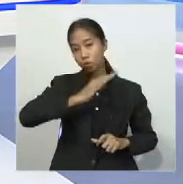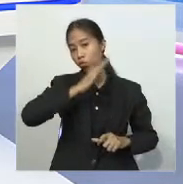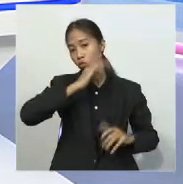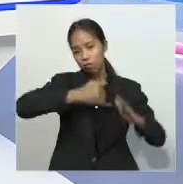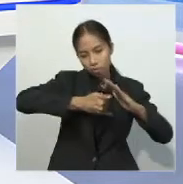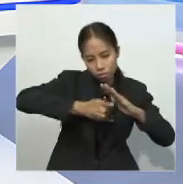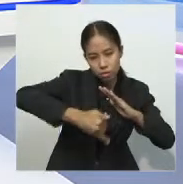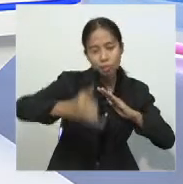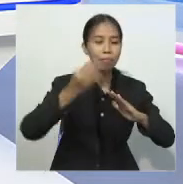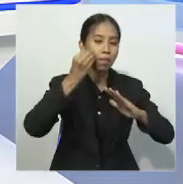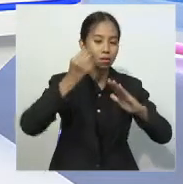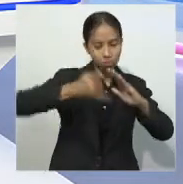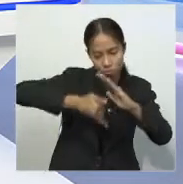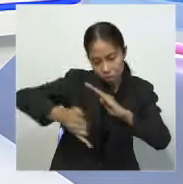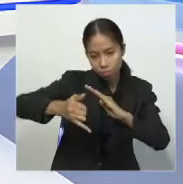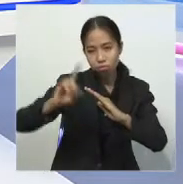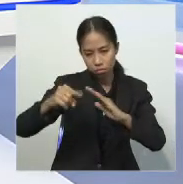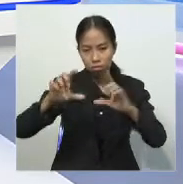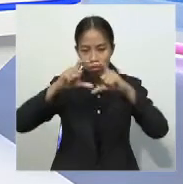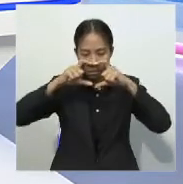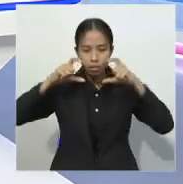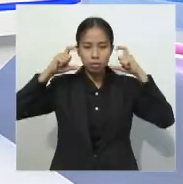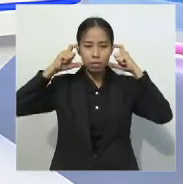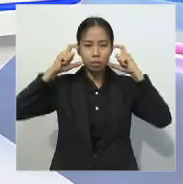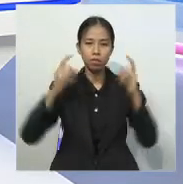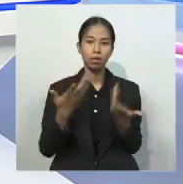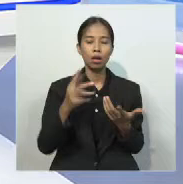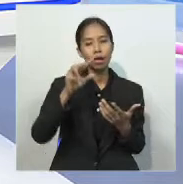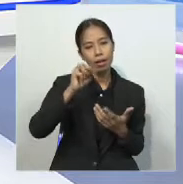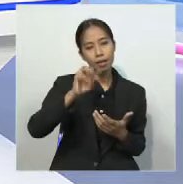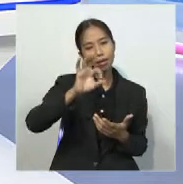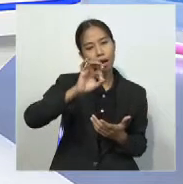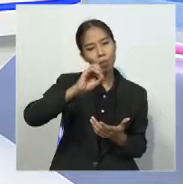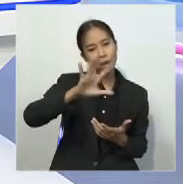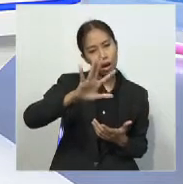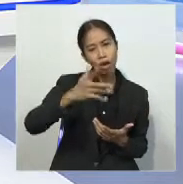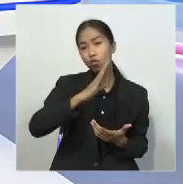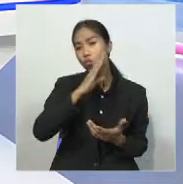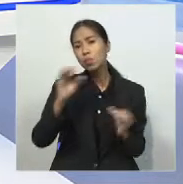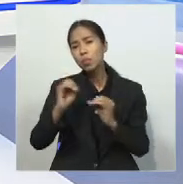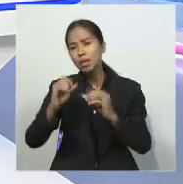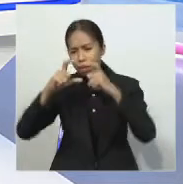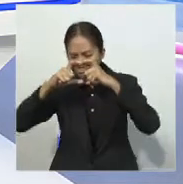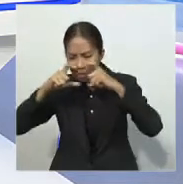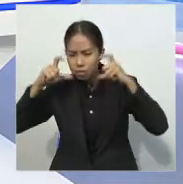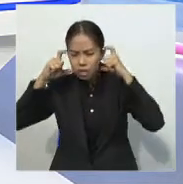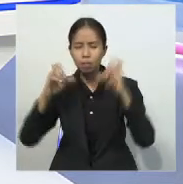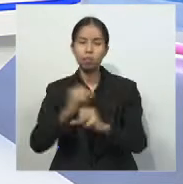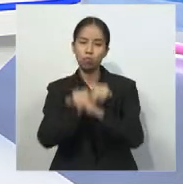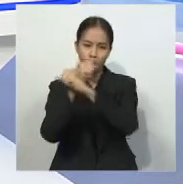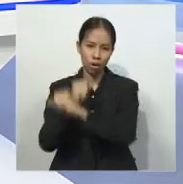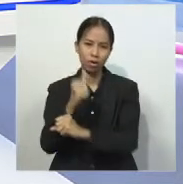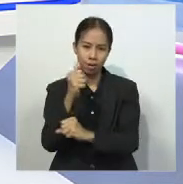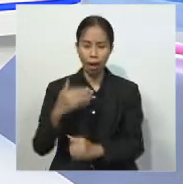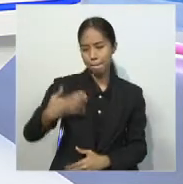ออกนอกพื้นที่เมื่อไหร่ออกนอกอาคารเมื่อไหร่ให้เอามาใส่เลยทันทีนะคะจะเป็น N95 หรือถ้ามันไม่มีก็หน้ากากอะไรก็ได้เอามาใส่ไว้ก่อน